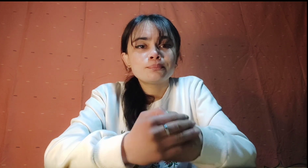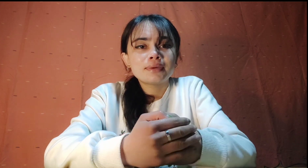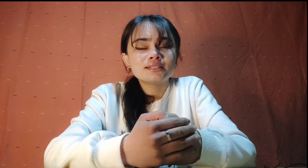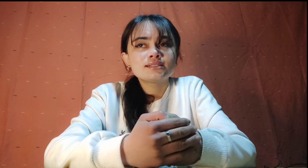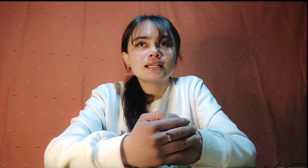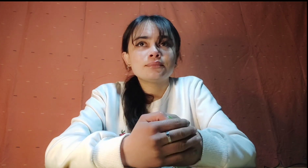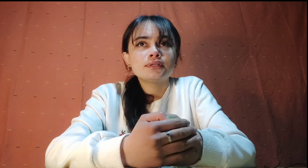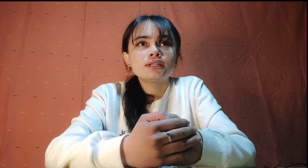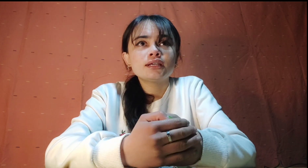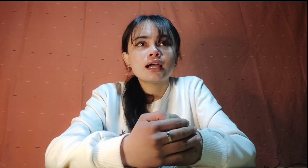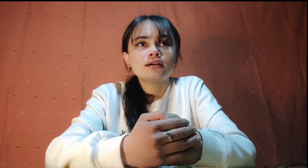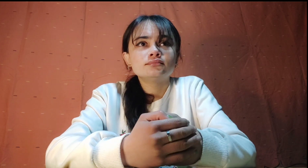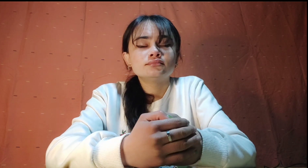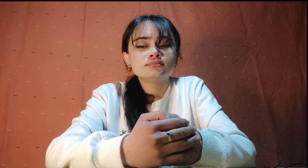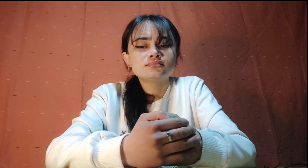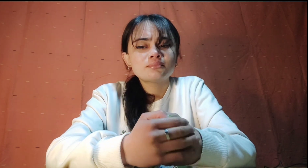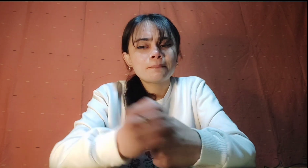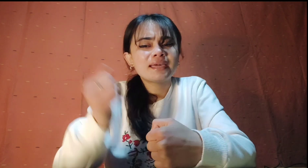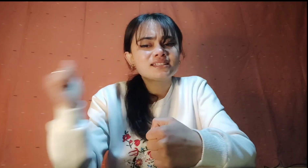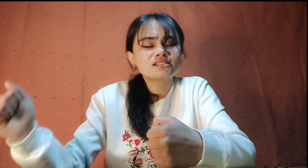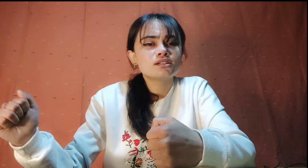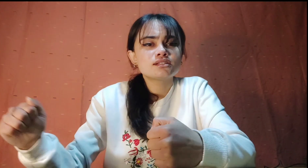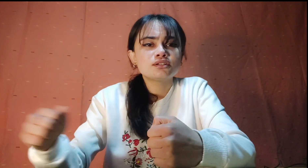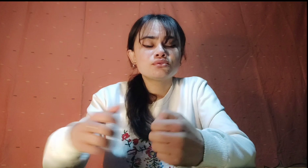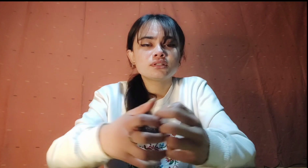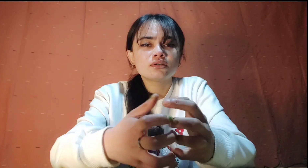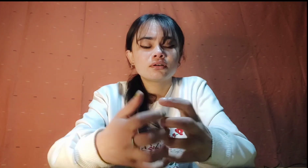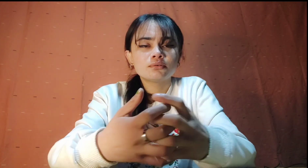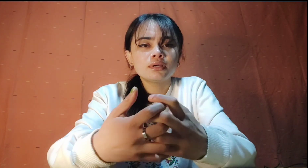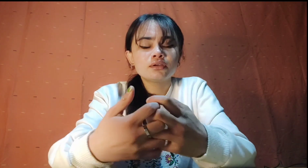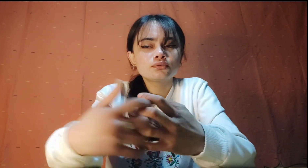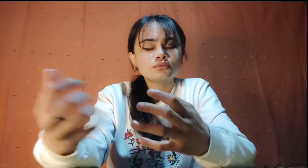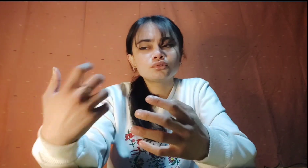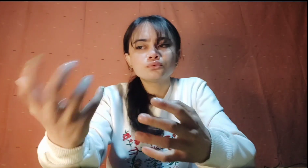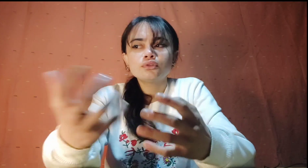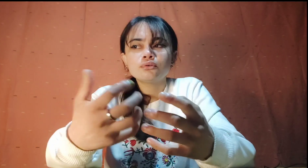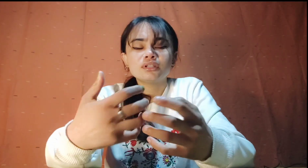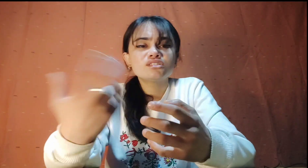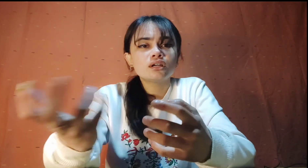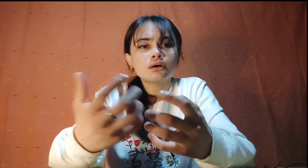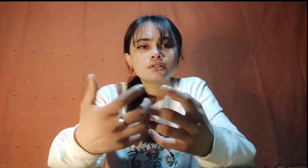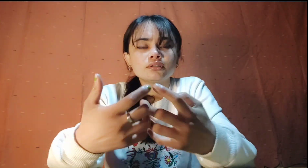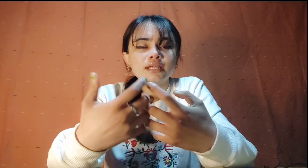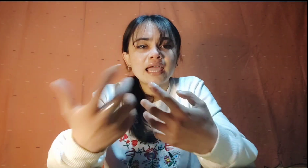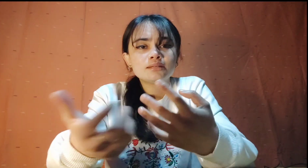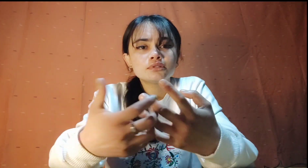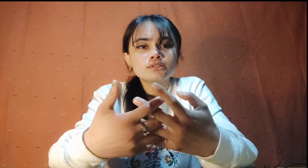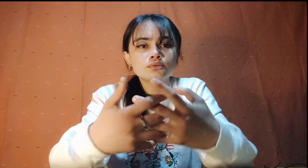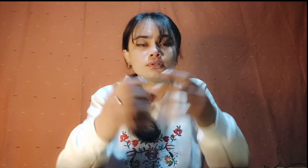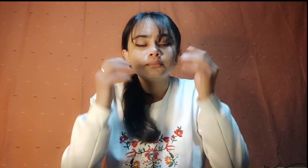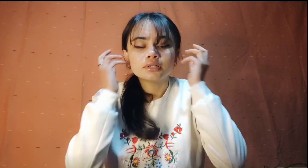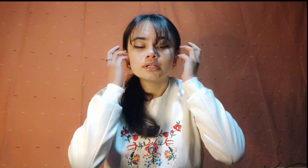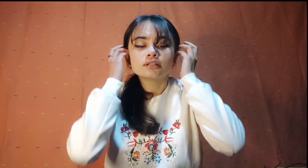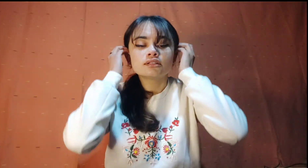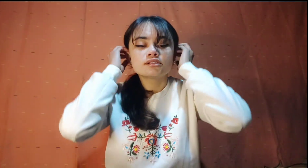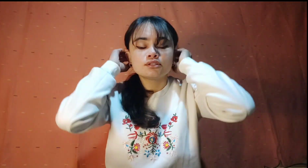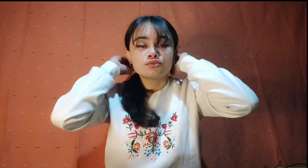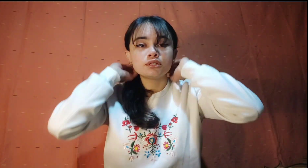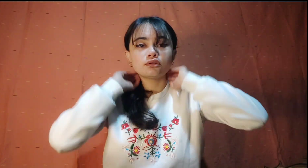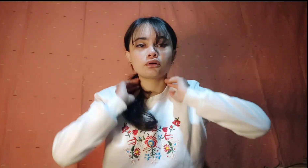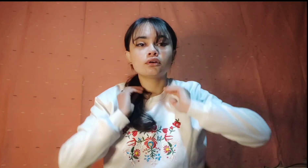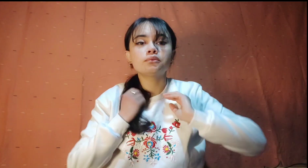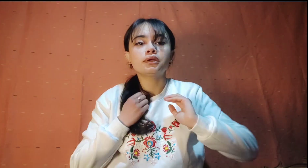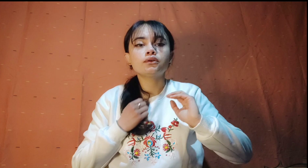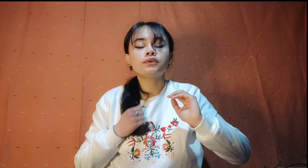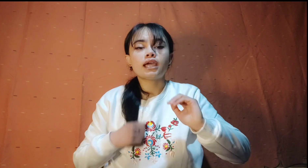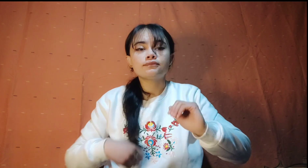आफ्नो पेट्सलाई पनि पेट्स जसरी ट्रिट नगर्नु के यो त ऊ त हो नि जनावर त हो नि एनिमल्स त हो नि भनेर त्यसरी